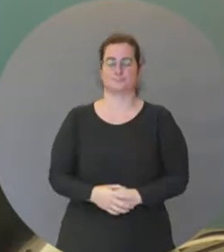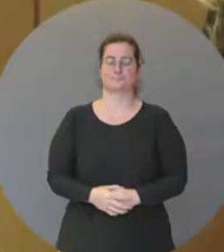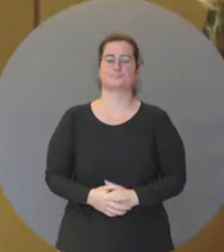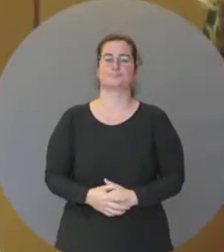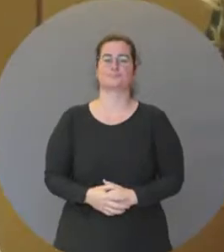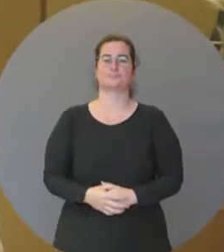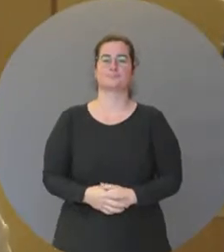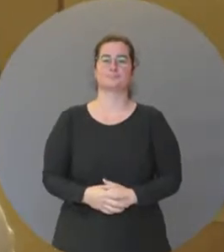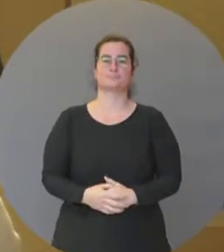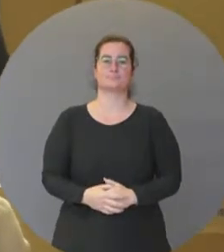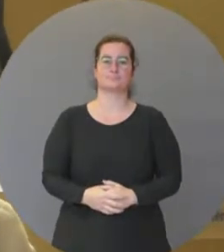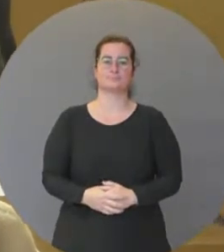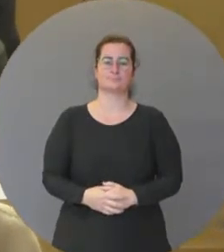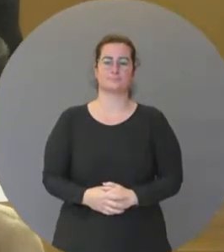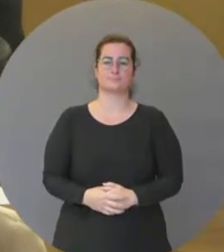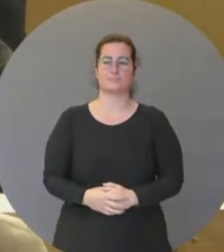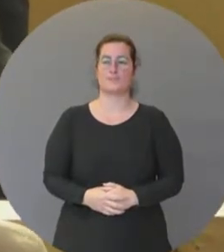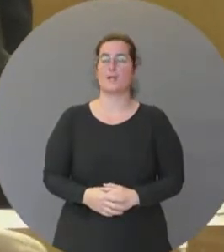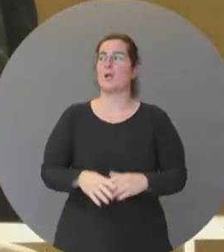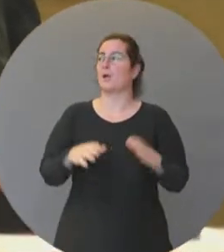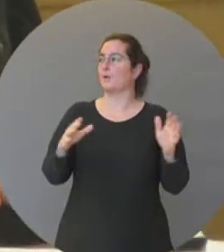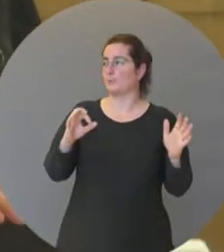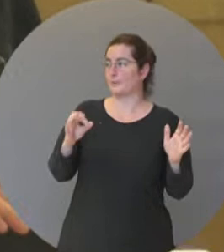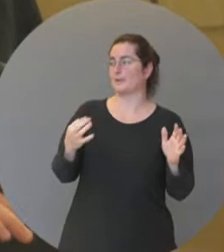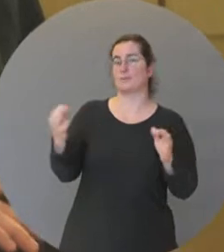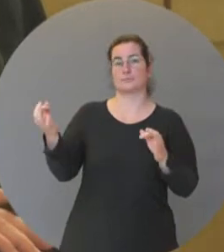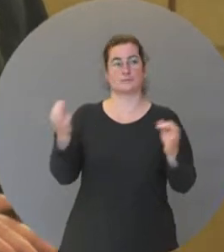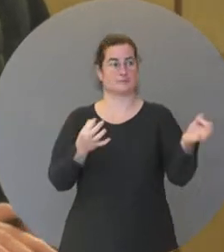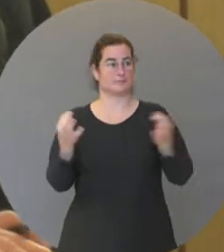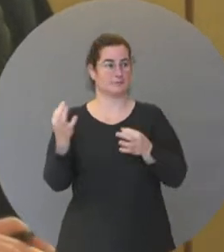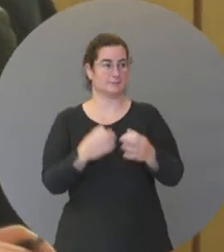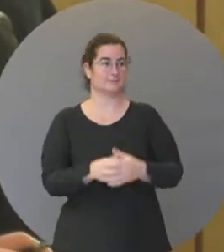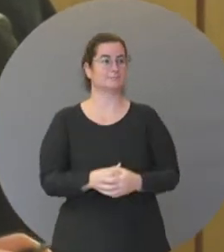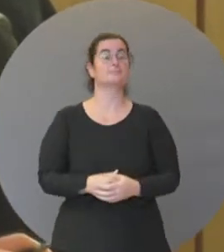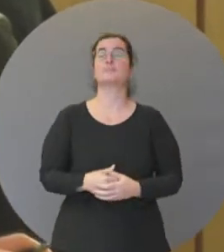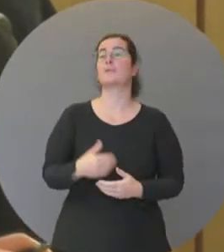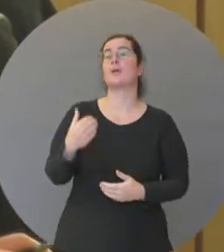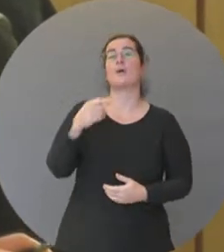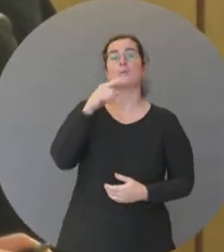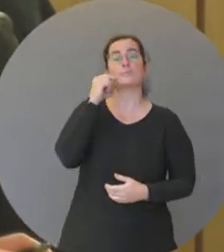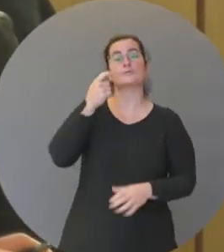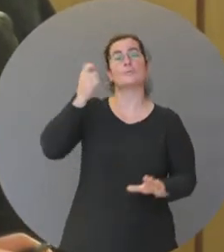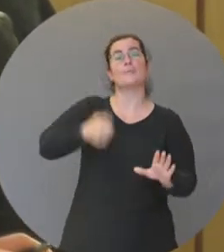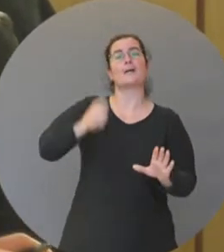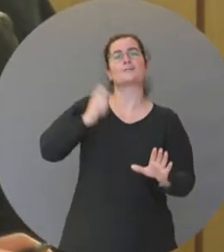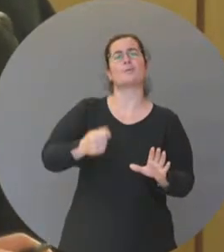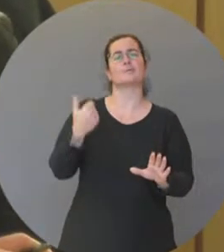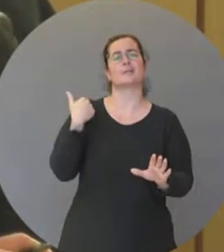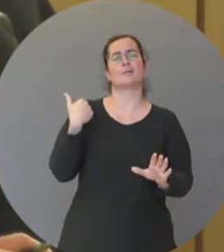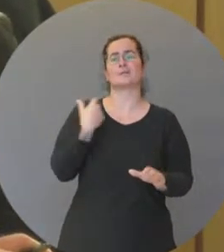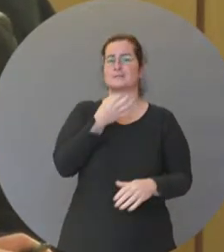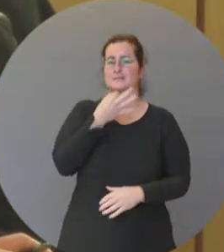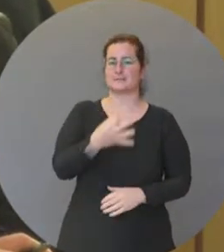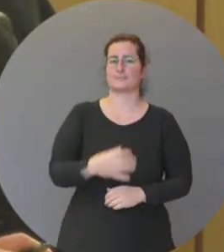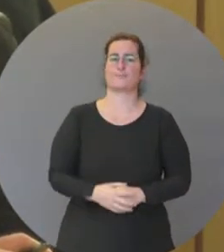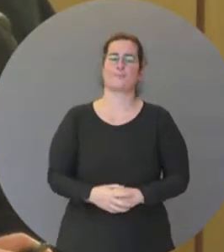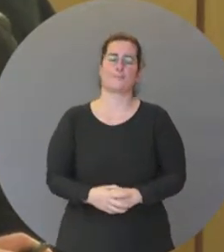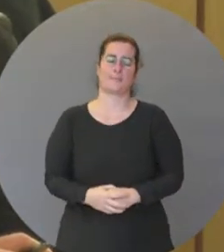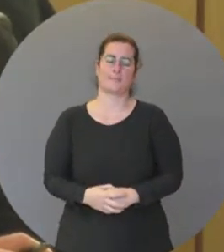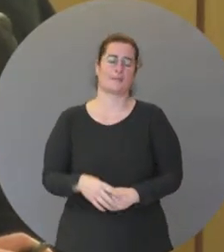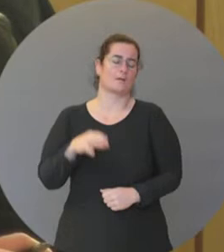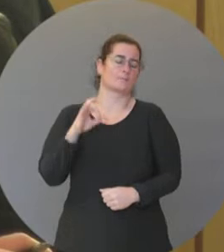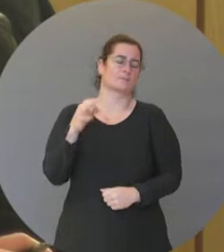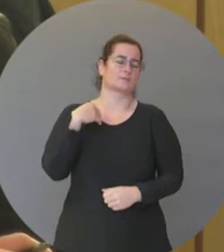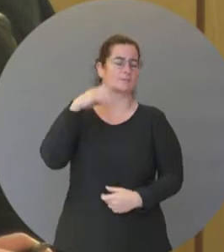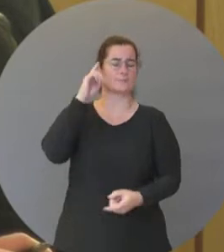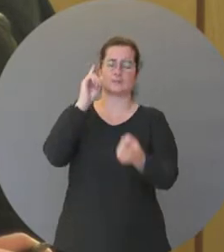différents orateurs tout d'abord confirmé comme Stéphane marteau que cet enjeu est véritablement crucial